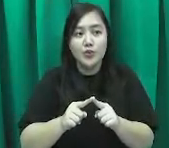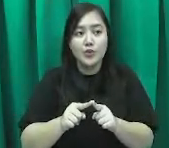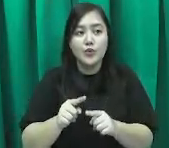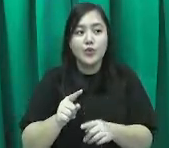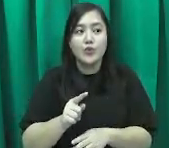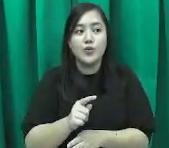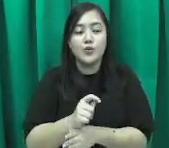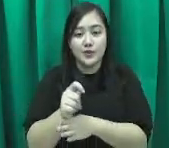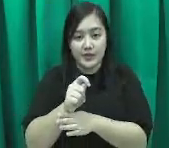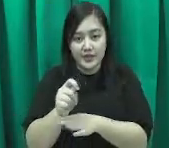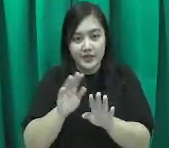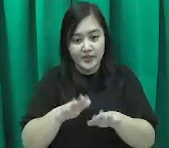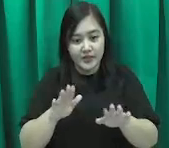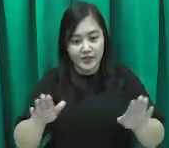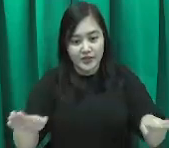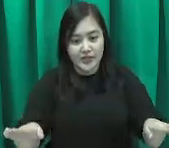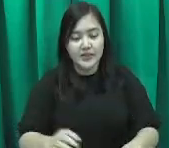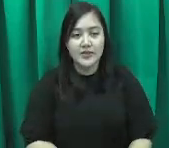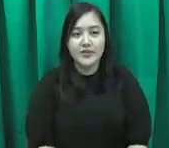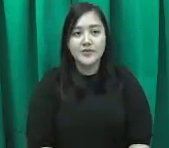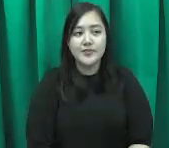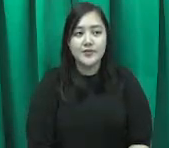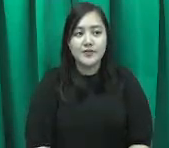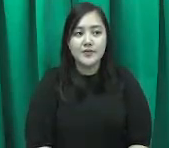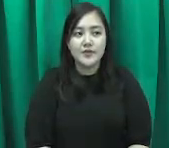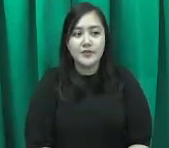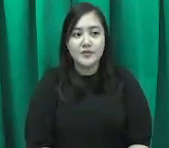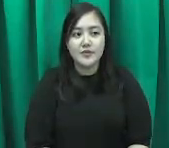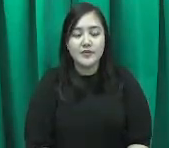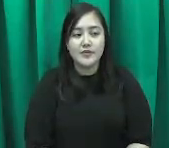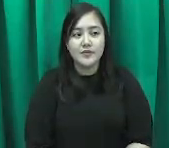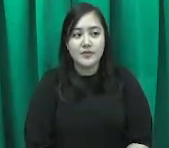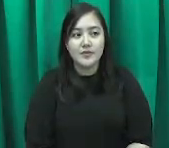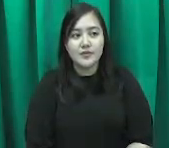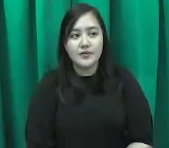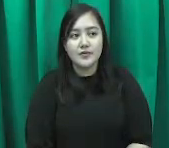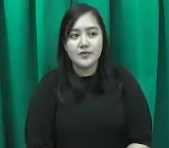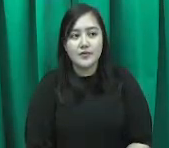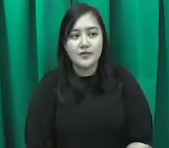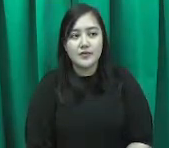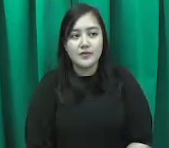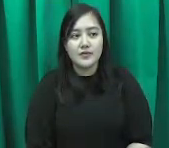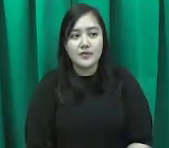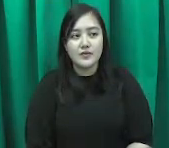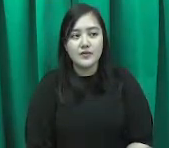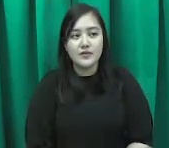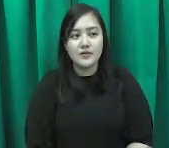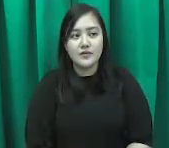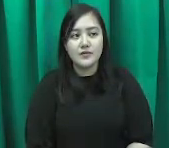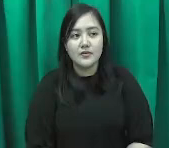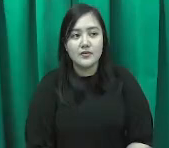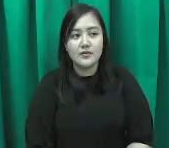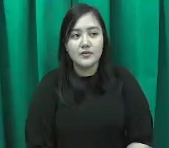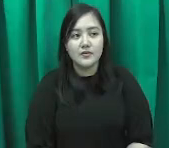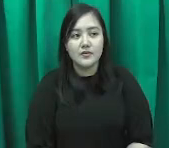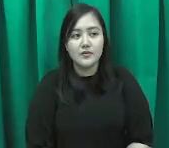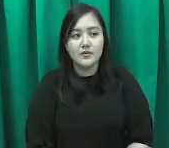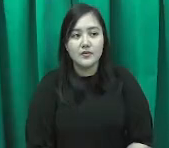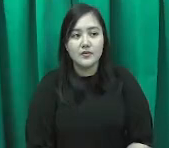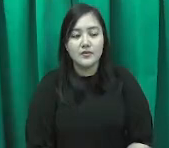itong problema. Pag nadagdagan man kayo. So pag yung isa, okay na. Pagdating apat na naman kayo, nadagdagan, yung isa naman. So tatlo na